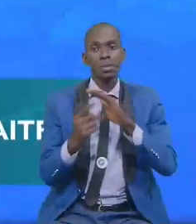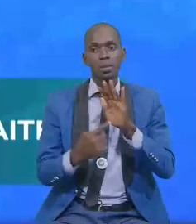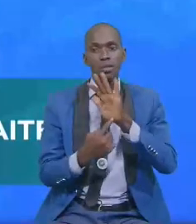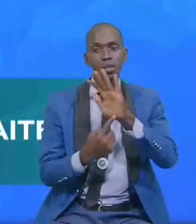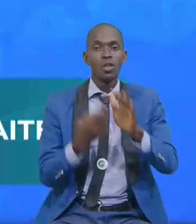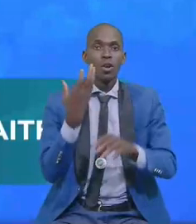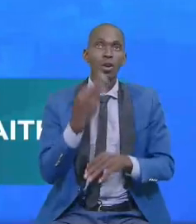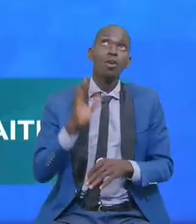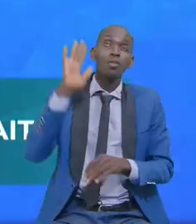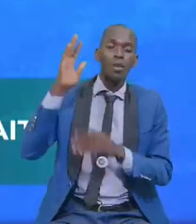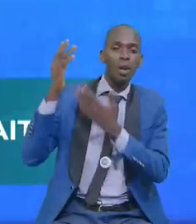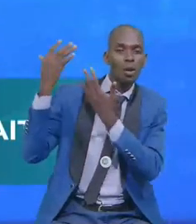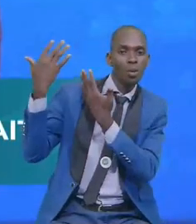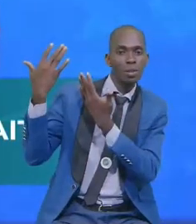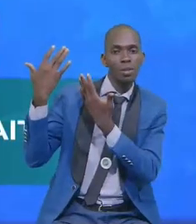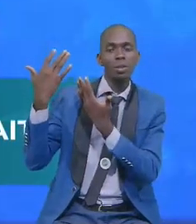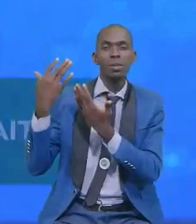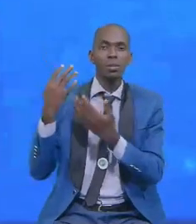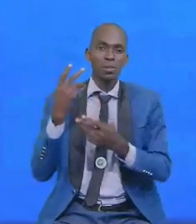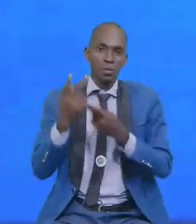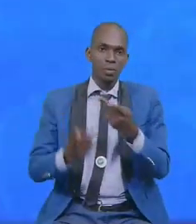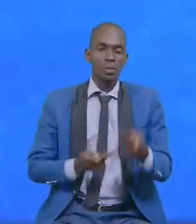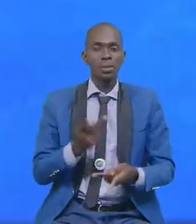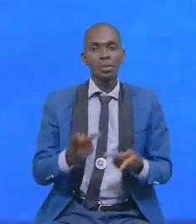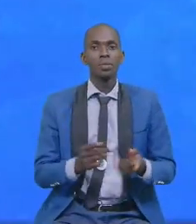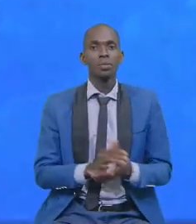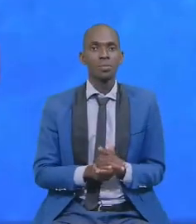La révélation prédite de sa visitation attendue.